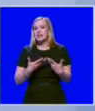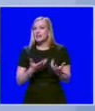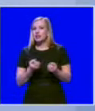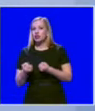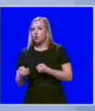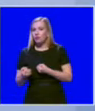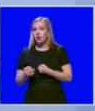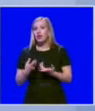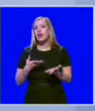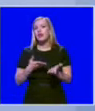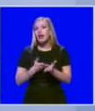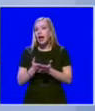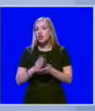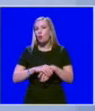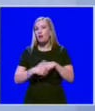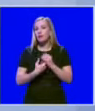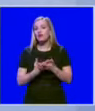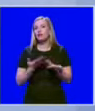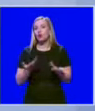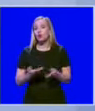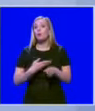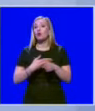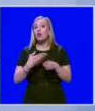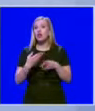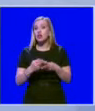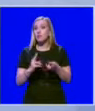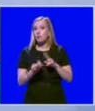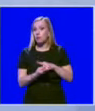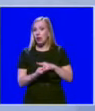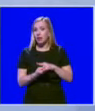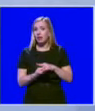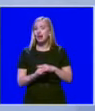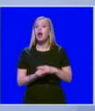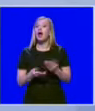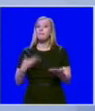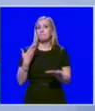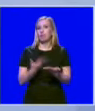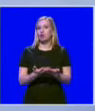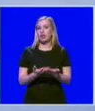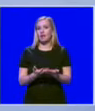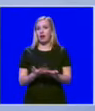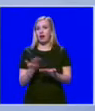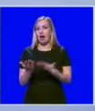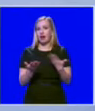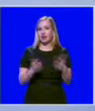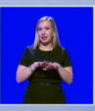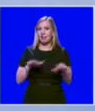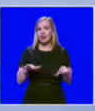или оправдание, по който продължаваме промяната. Едва ли не поставя картите на масата и казва, ако не изтеглите промените в изборния